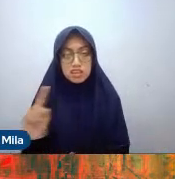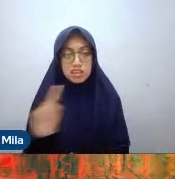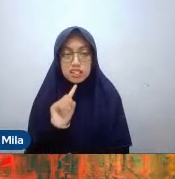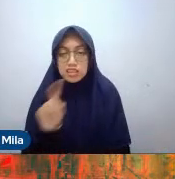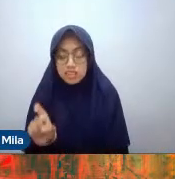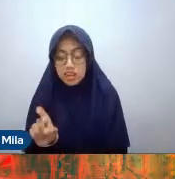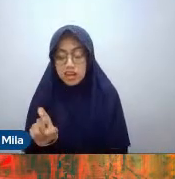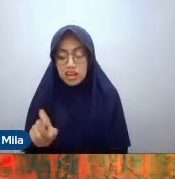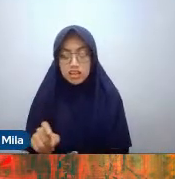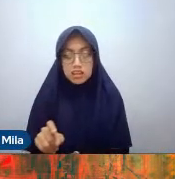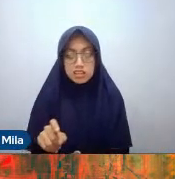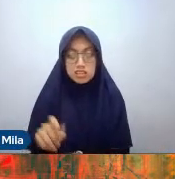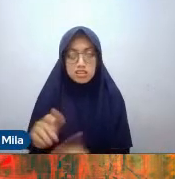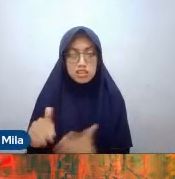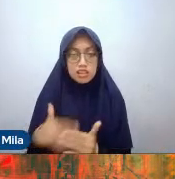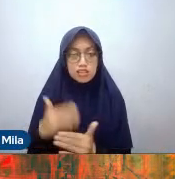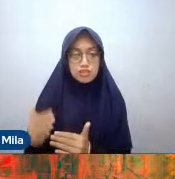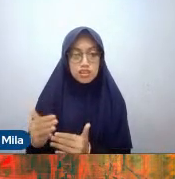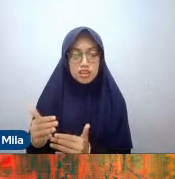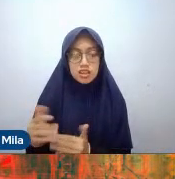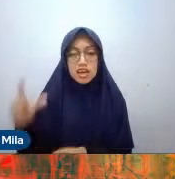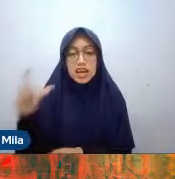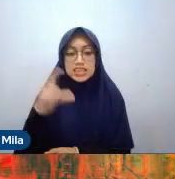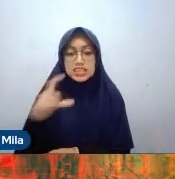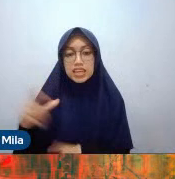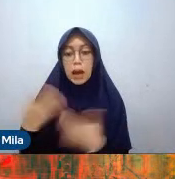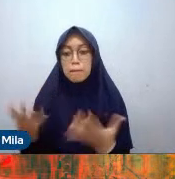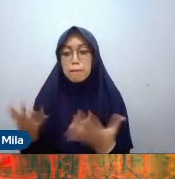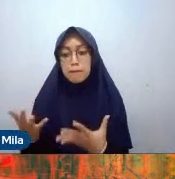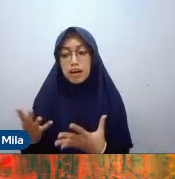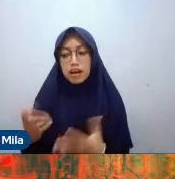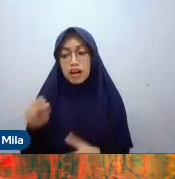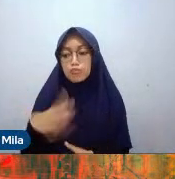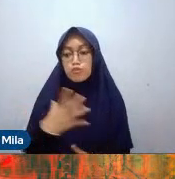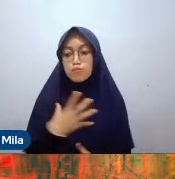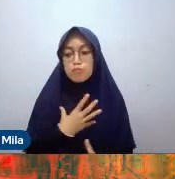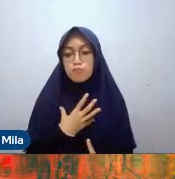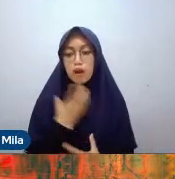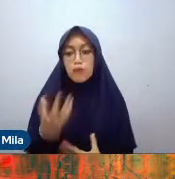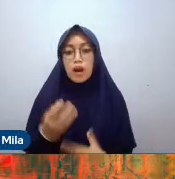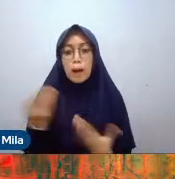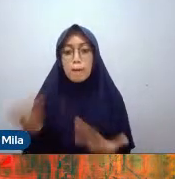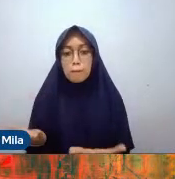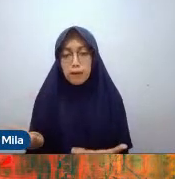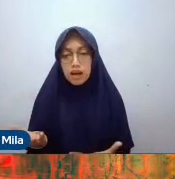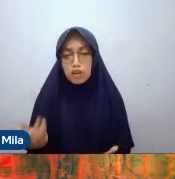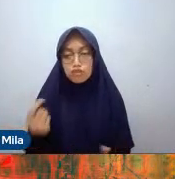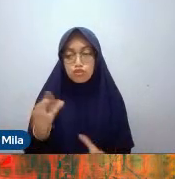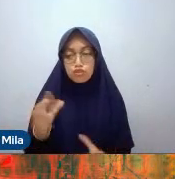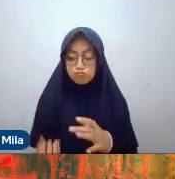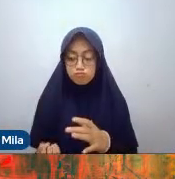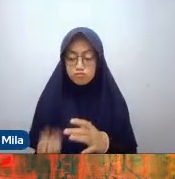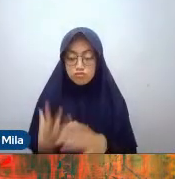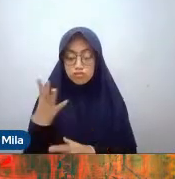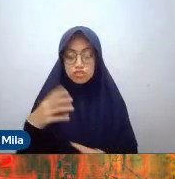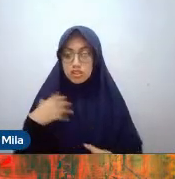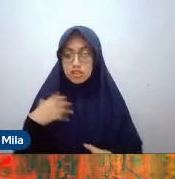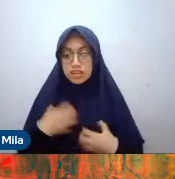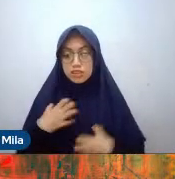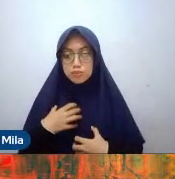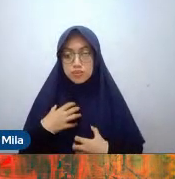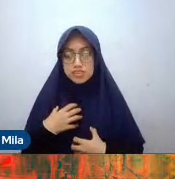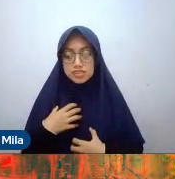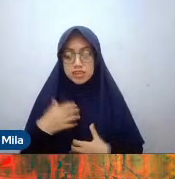tanyakan kepada anak cara apa yang anak inginkan agar ia bisa mengekspresikan emosinya. Tadi